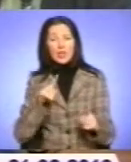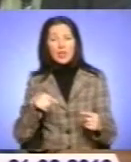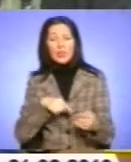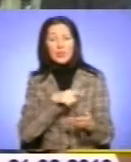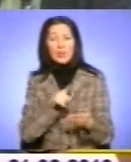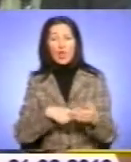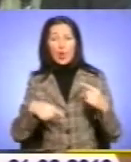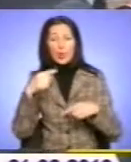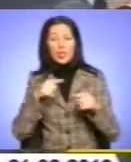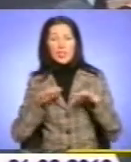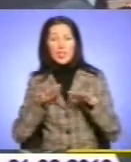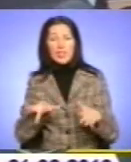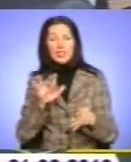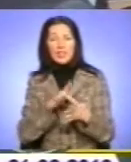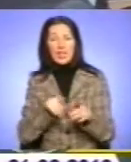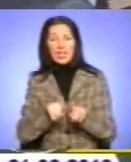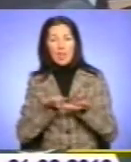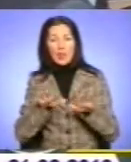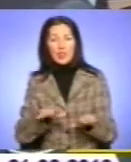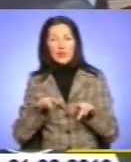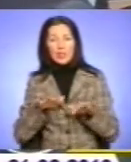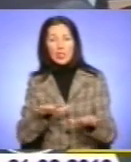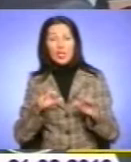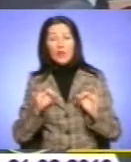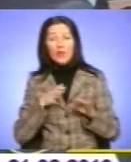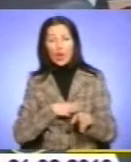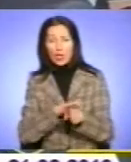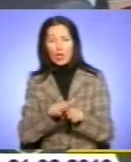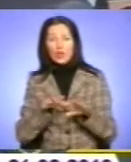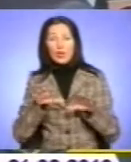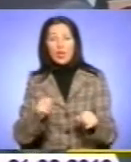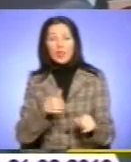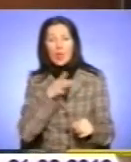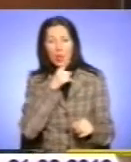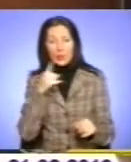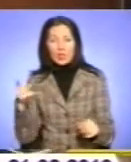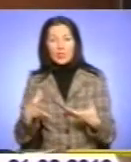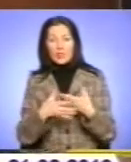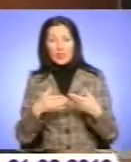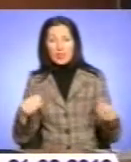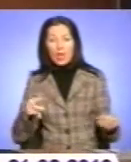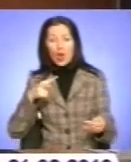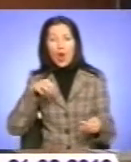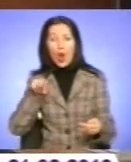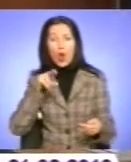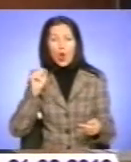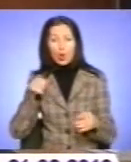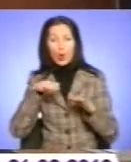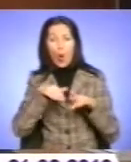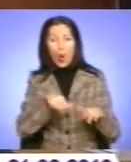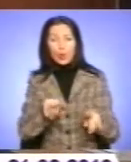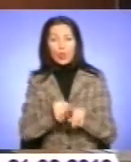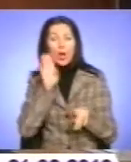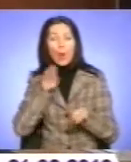дій центральних та місцевих органів виконавчої влади під час весняного льодоходу та повені. В областях працюють мобільні